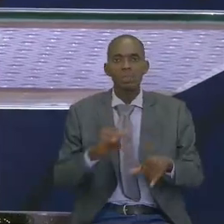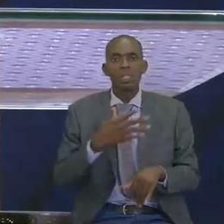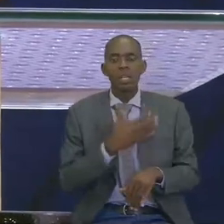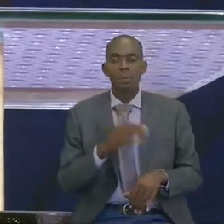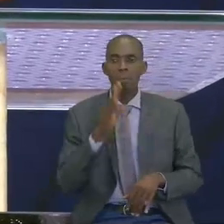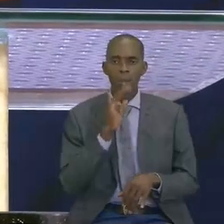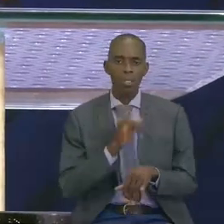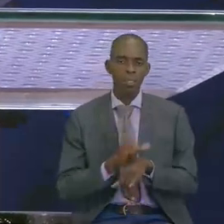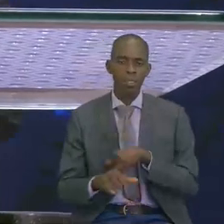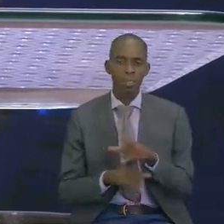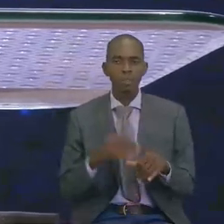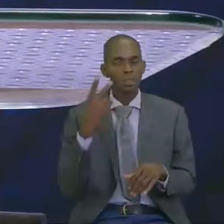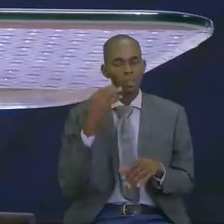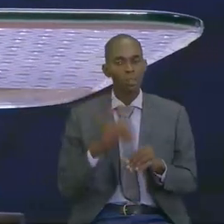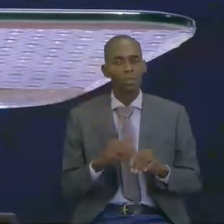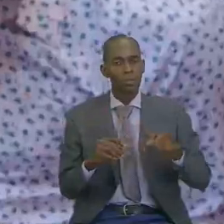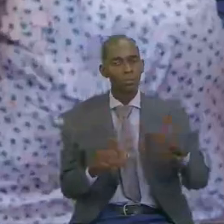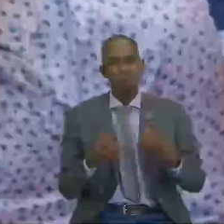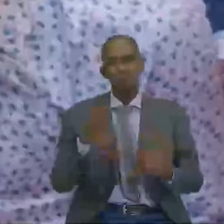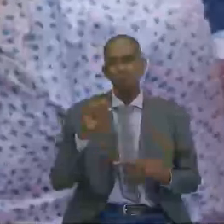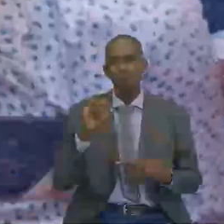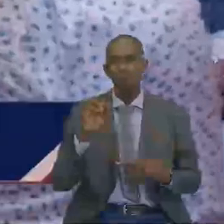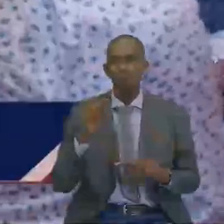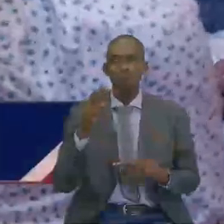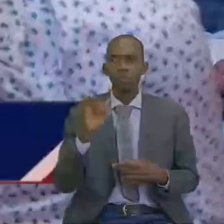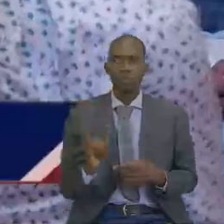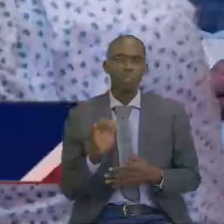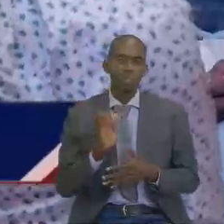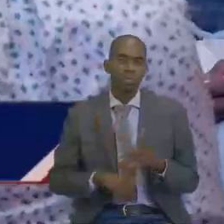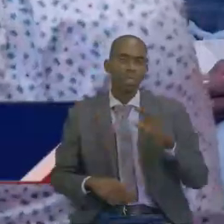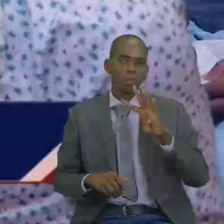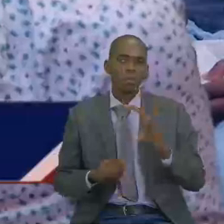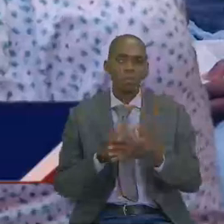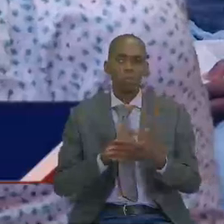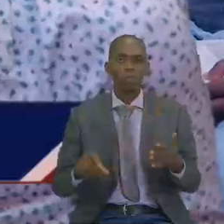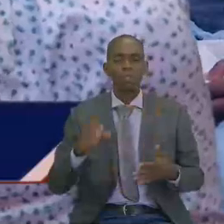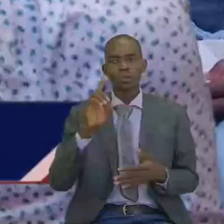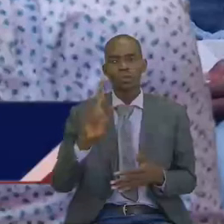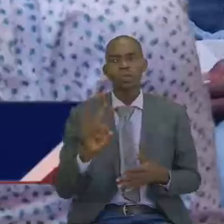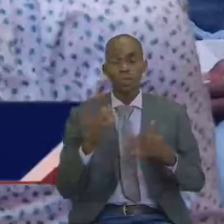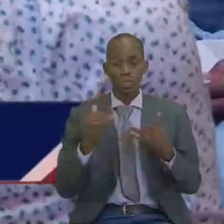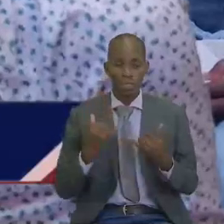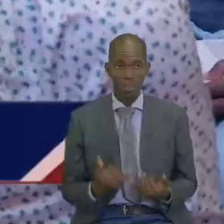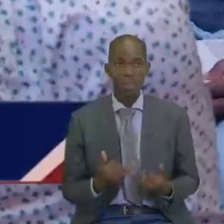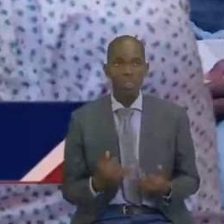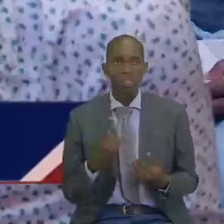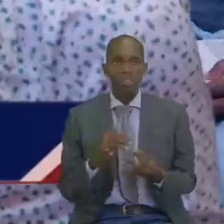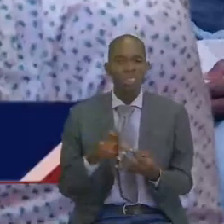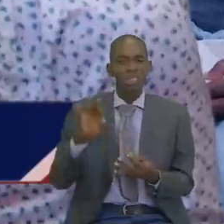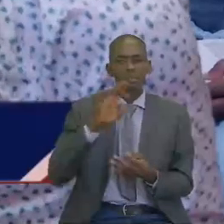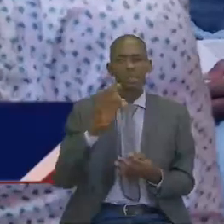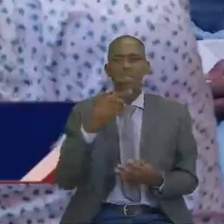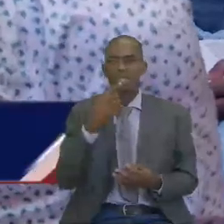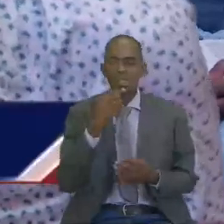eux-mêmes. 1 Timothée, chapitre 4, verset 1. Mais l'Esprit